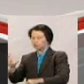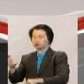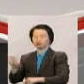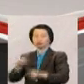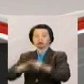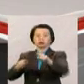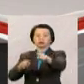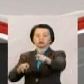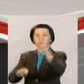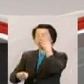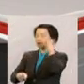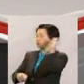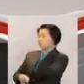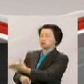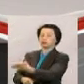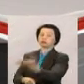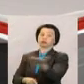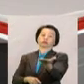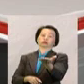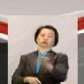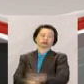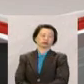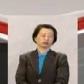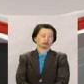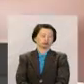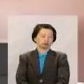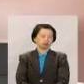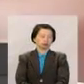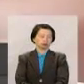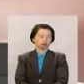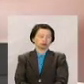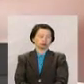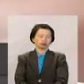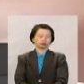tidak dipedulikan Tan Sri Irwan.